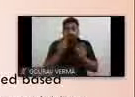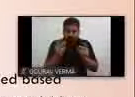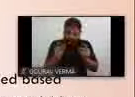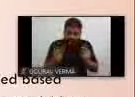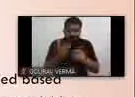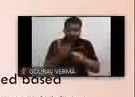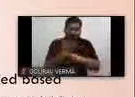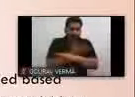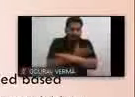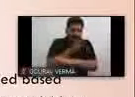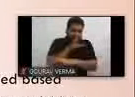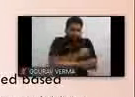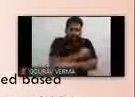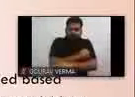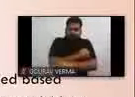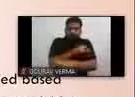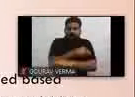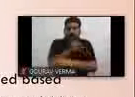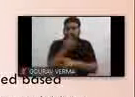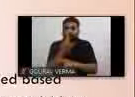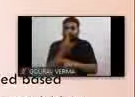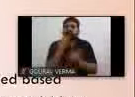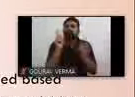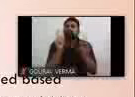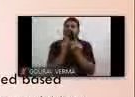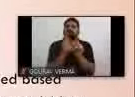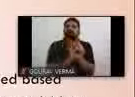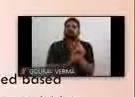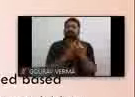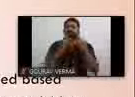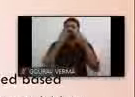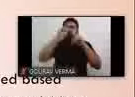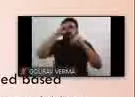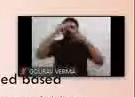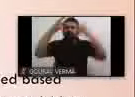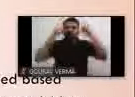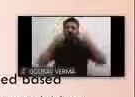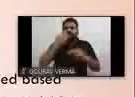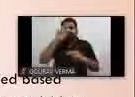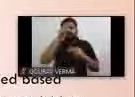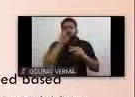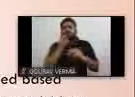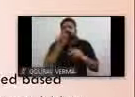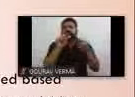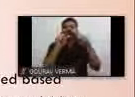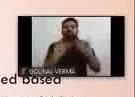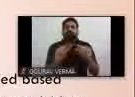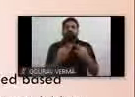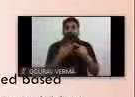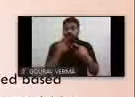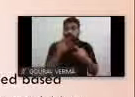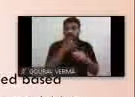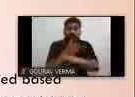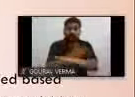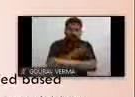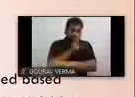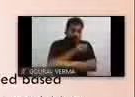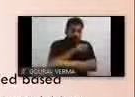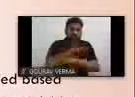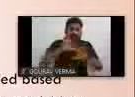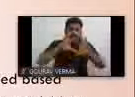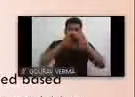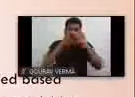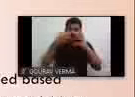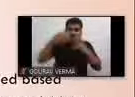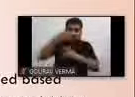शीघ्र हस्तक्षेप. But that is just the literal translation. Early intervention ka alag alag countries mein thoda